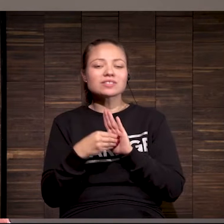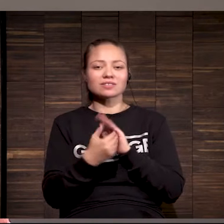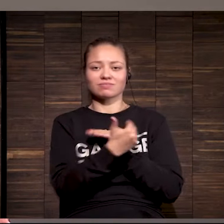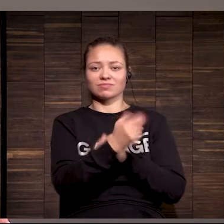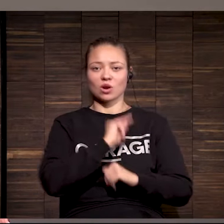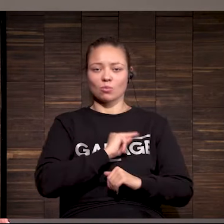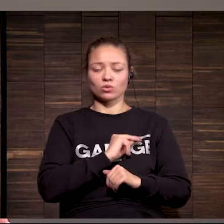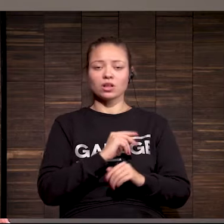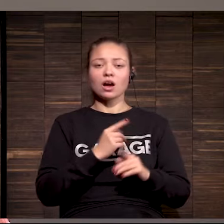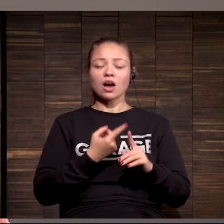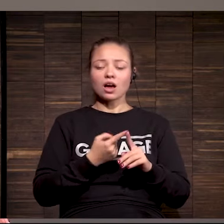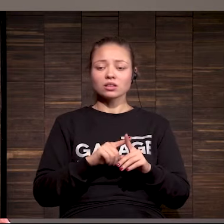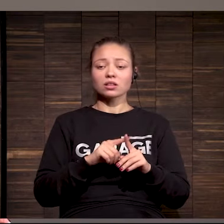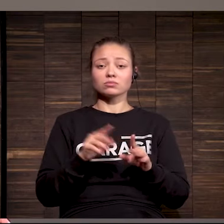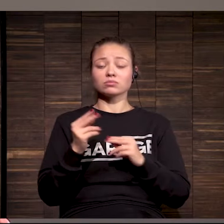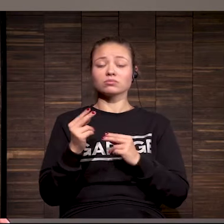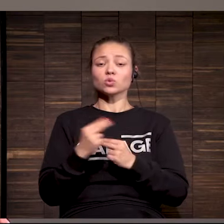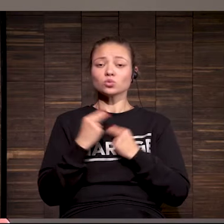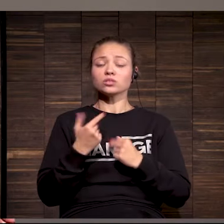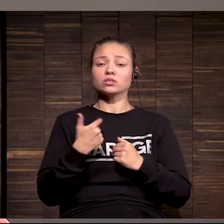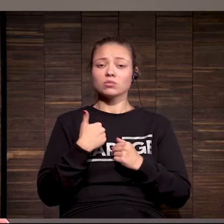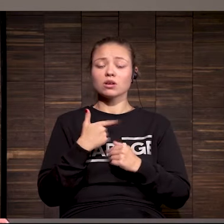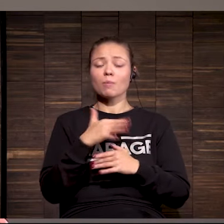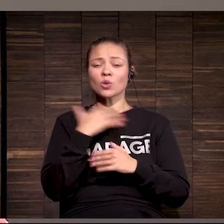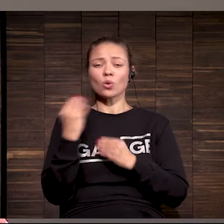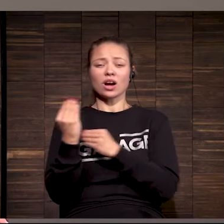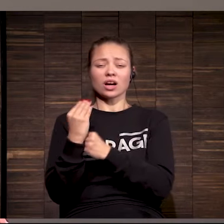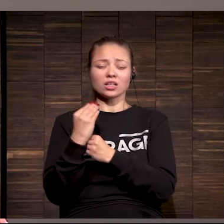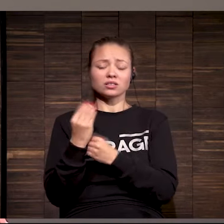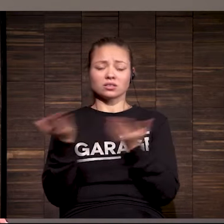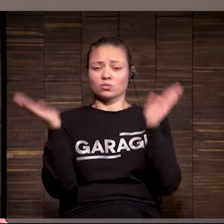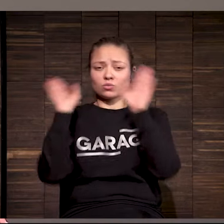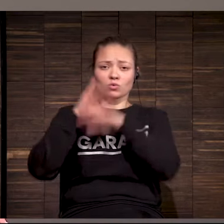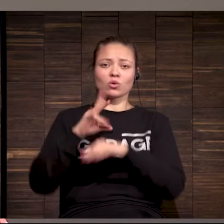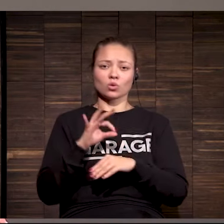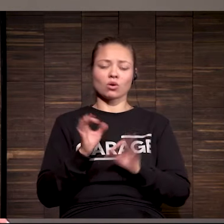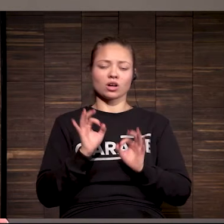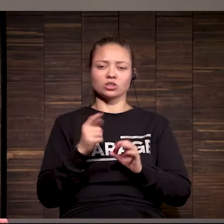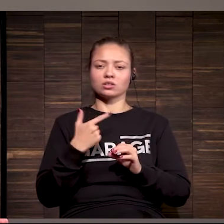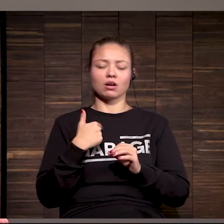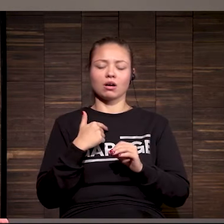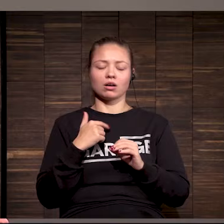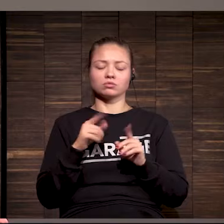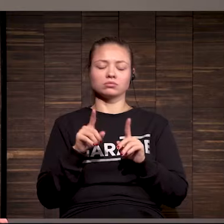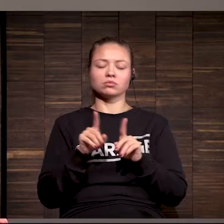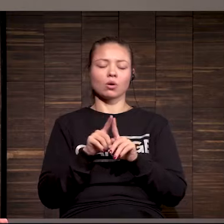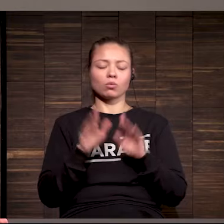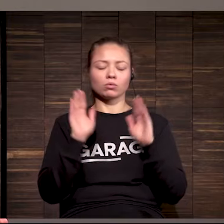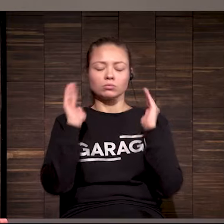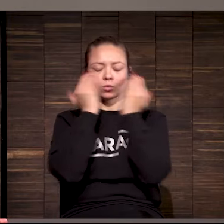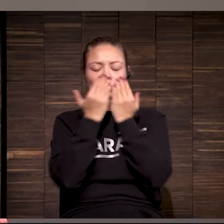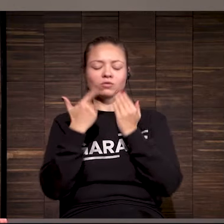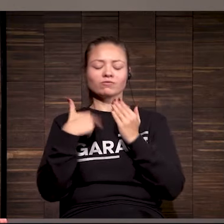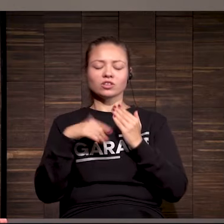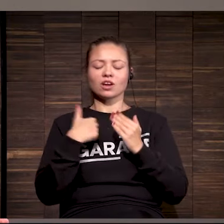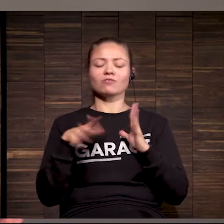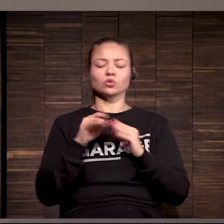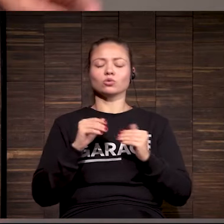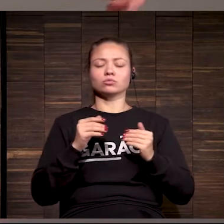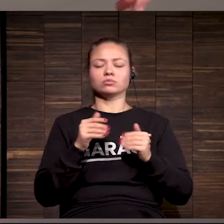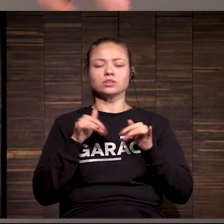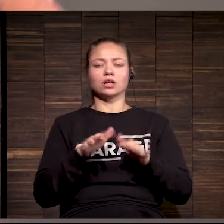меня пропускать многую критику мимо ушей но я разумеется не живу в иллюзии что мы все сделали идеально я ответил да на